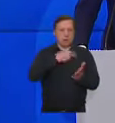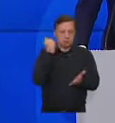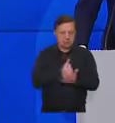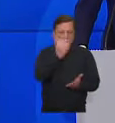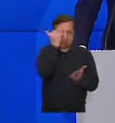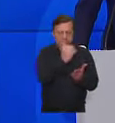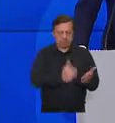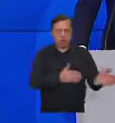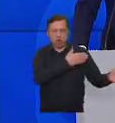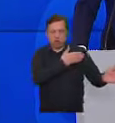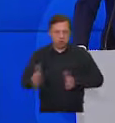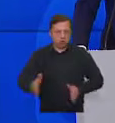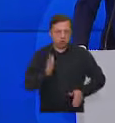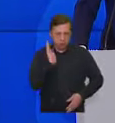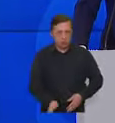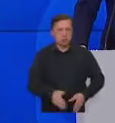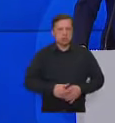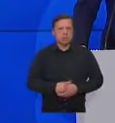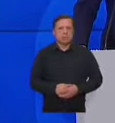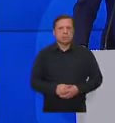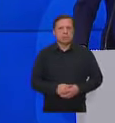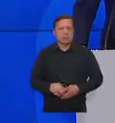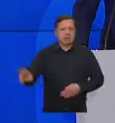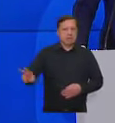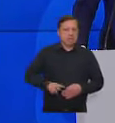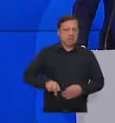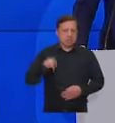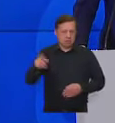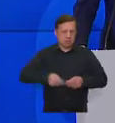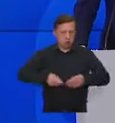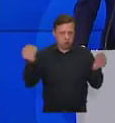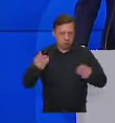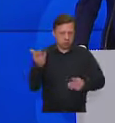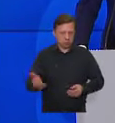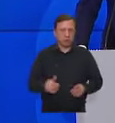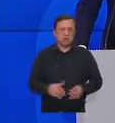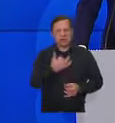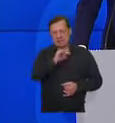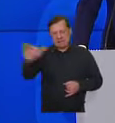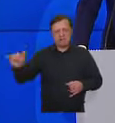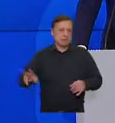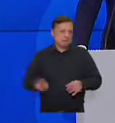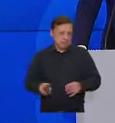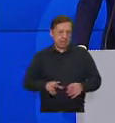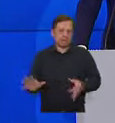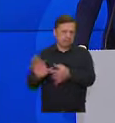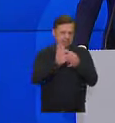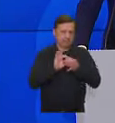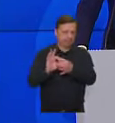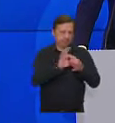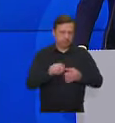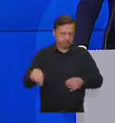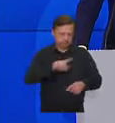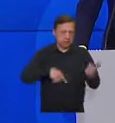jest gotowy w Ministerstwie Rozwoju i we współpracy z innymi ministerstwami są